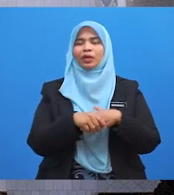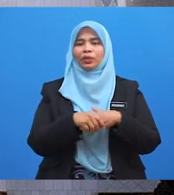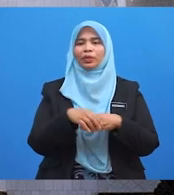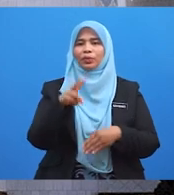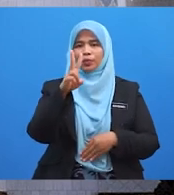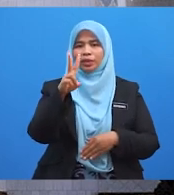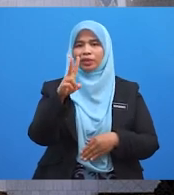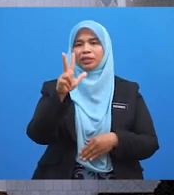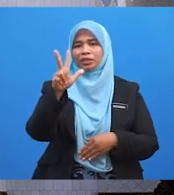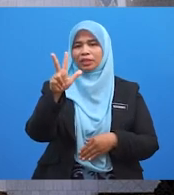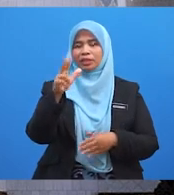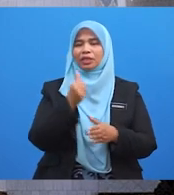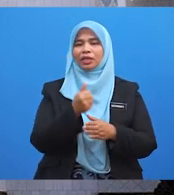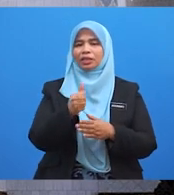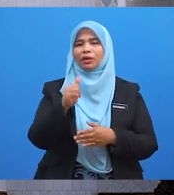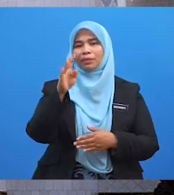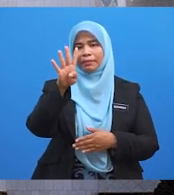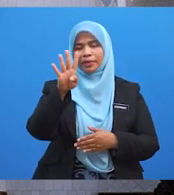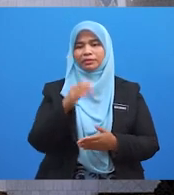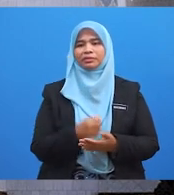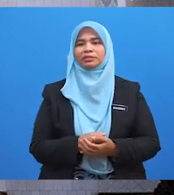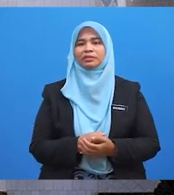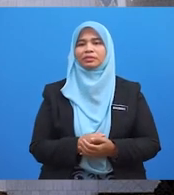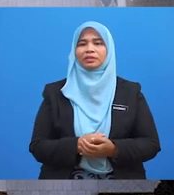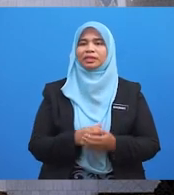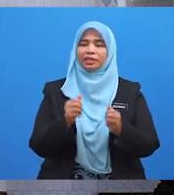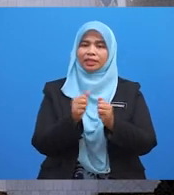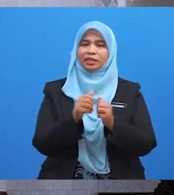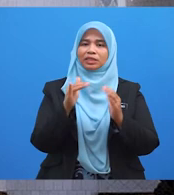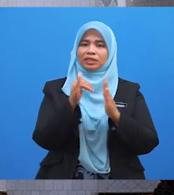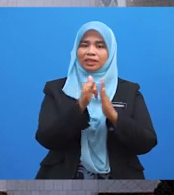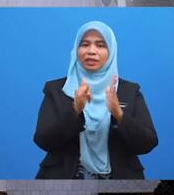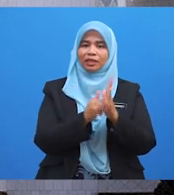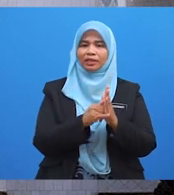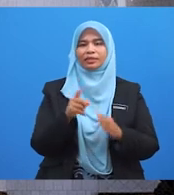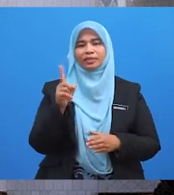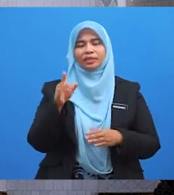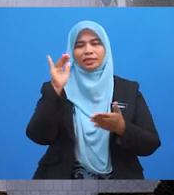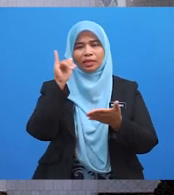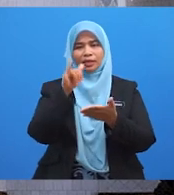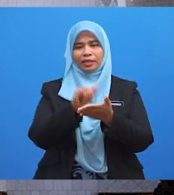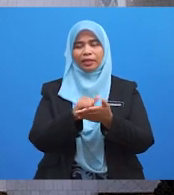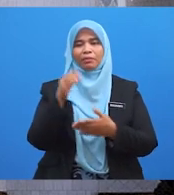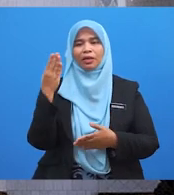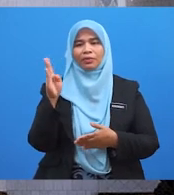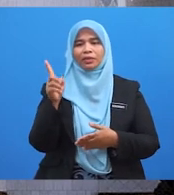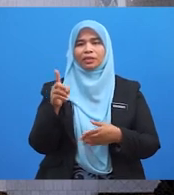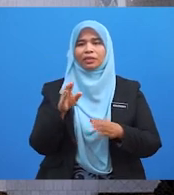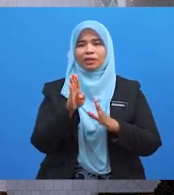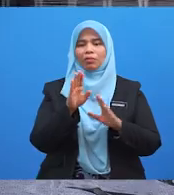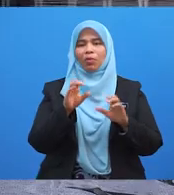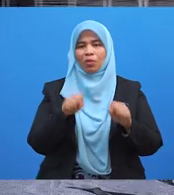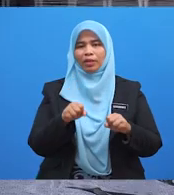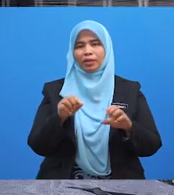dua, tiga atau empat wanita dengan syarat dia yakin bahawa dia mampu berlaku